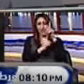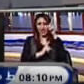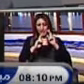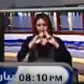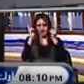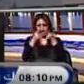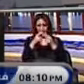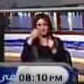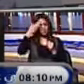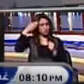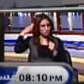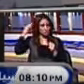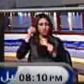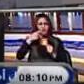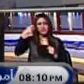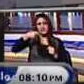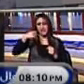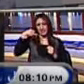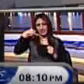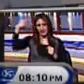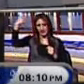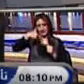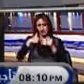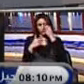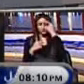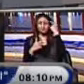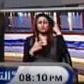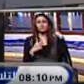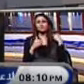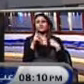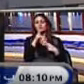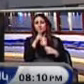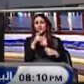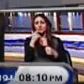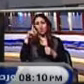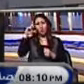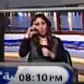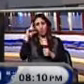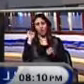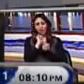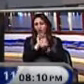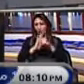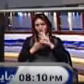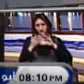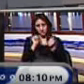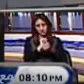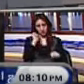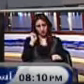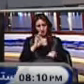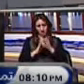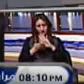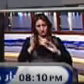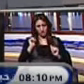الخير معالي المستشار. أهلا بك. معالي المستشار، هل يخرج الرئيس السابق من الحبس بعد هذا